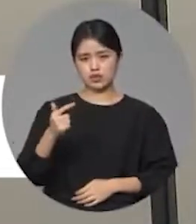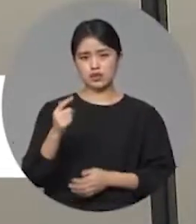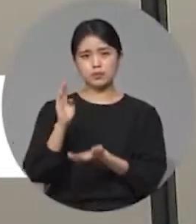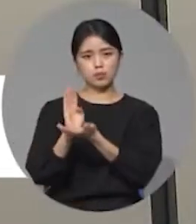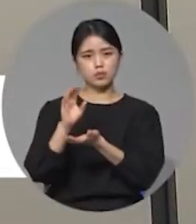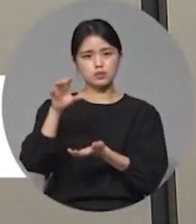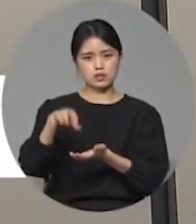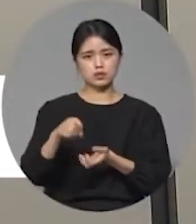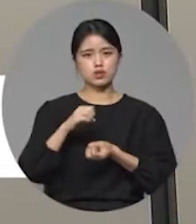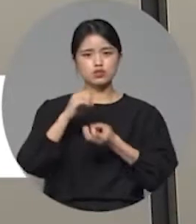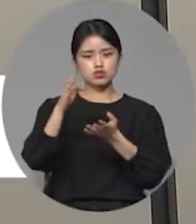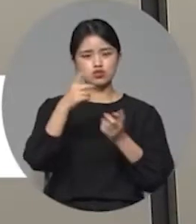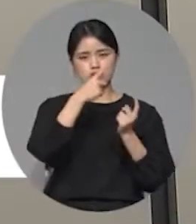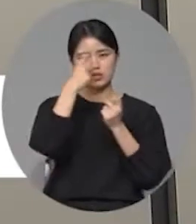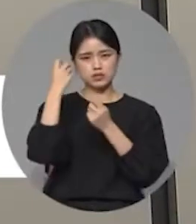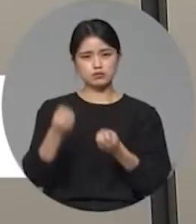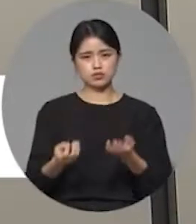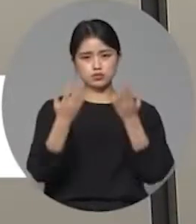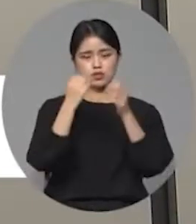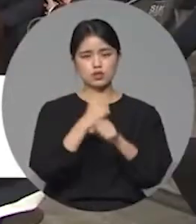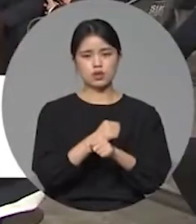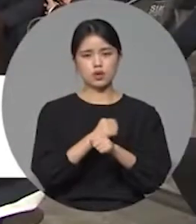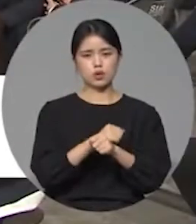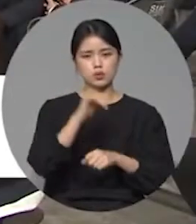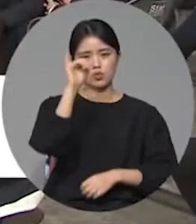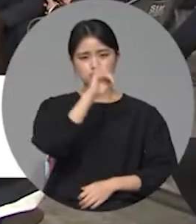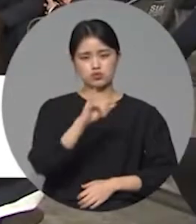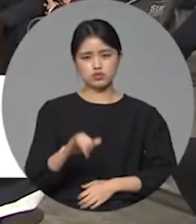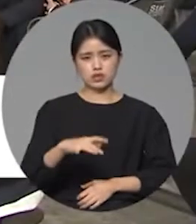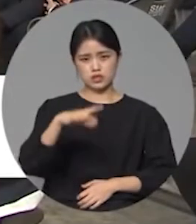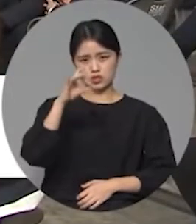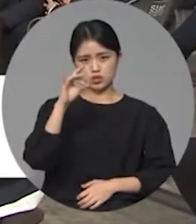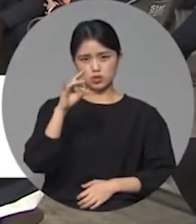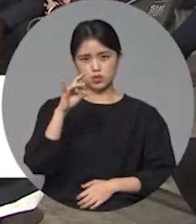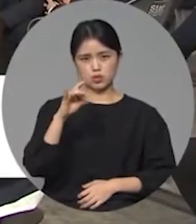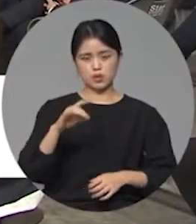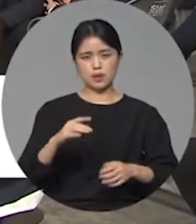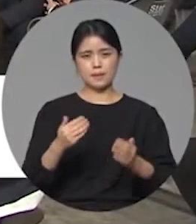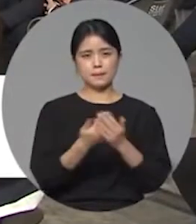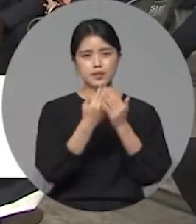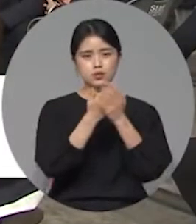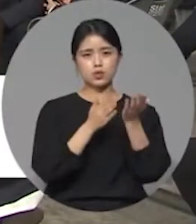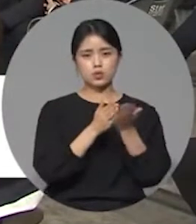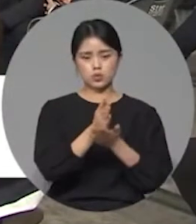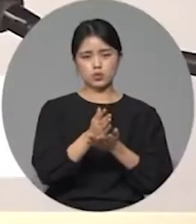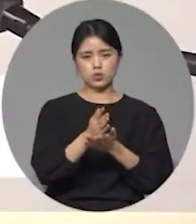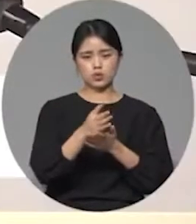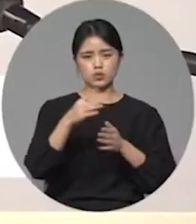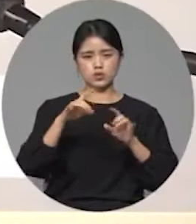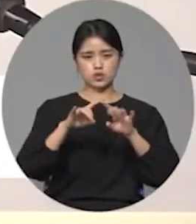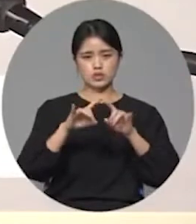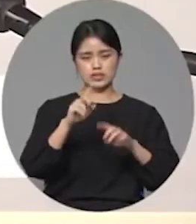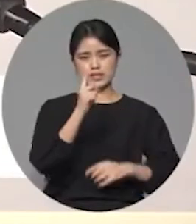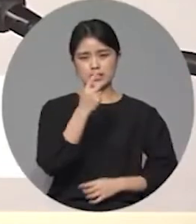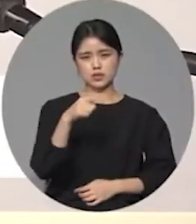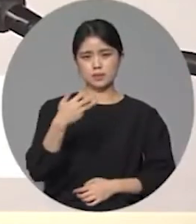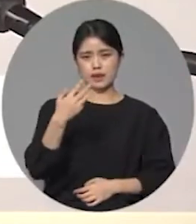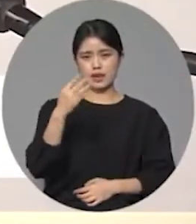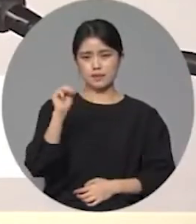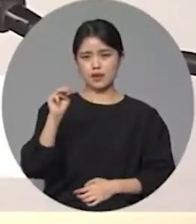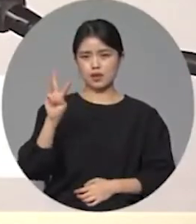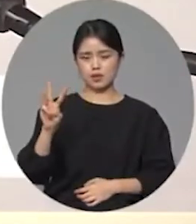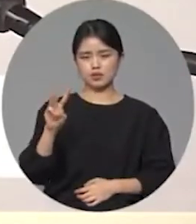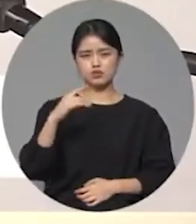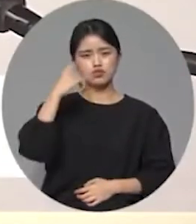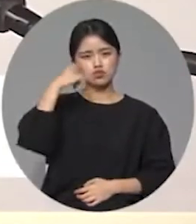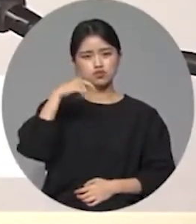본사에서 수출 기념 출하식을 열고 국내 최초로 발전용 수소 연료 전지 4기 총 1.8메가와트를